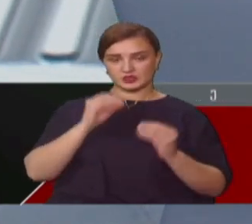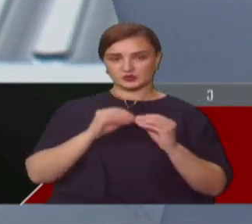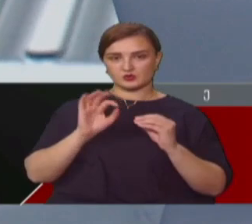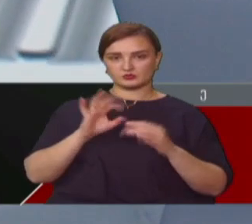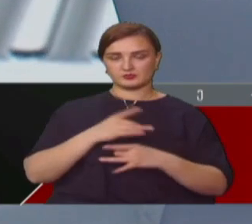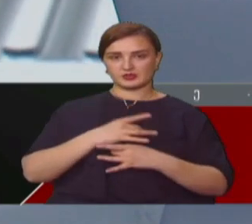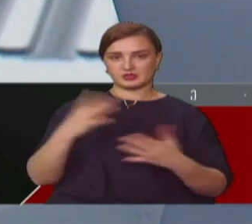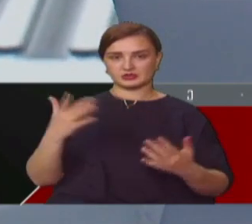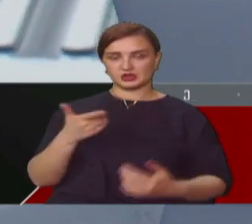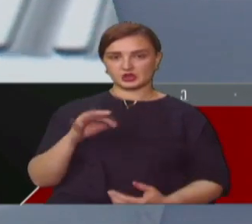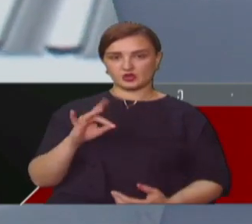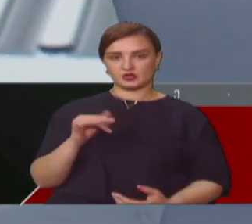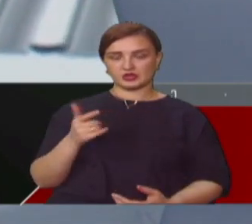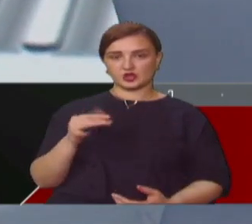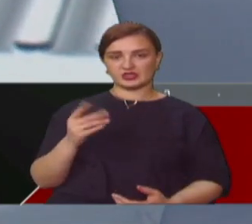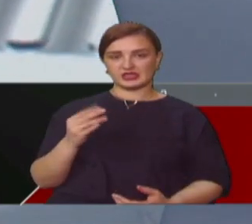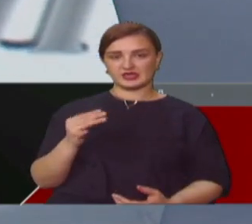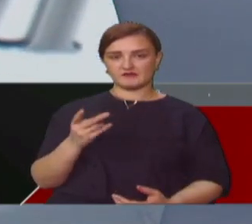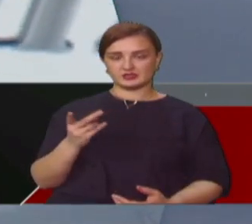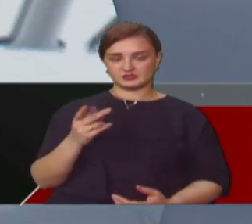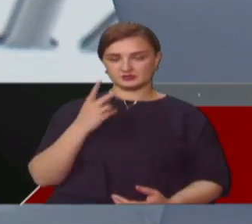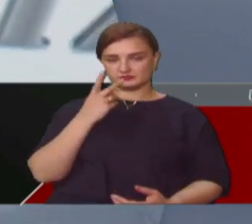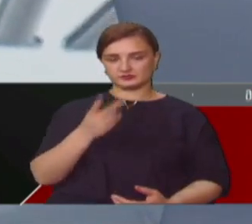ნახეთ გიორგი იდუკაშვილისა და გიორგი კიკვაძის რეპორტაჟი.